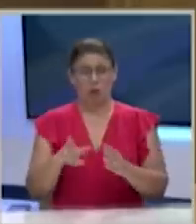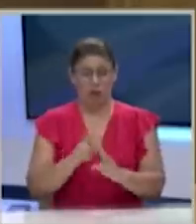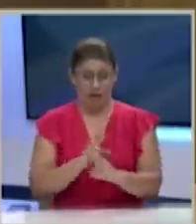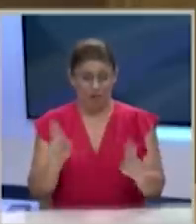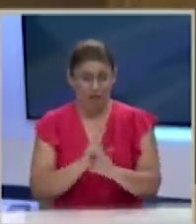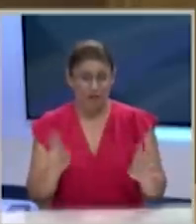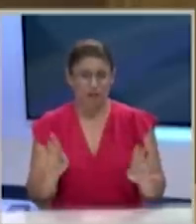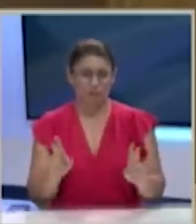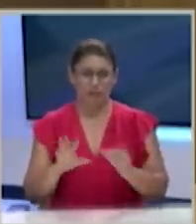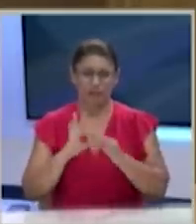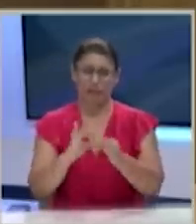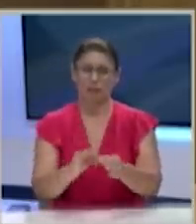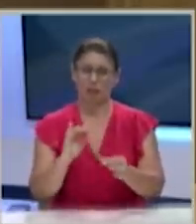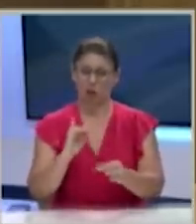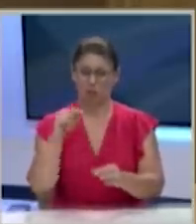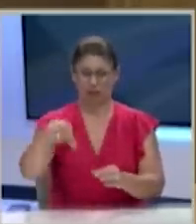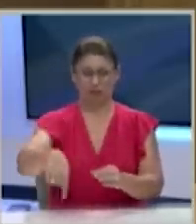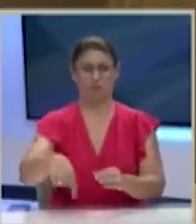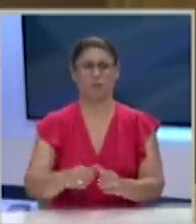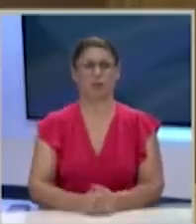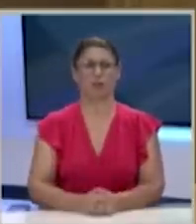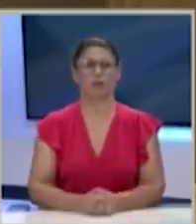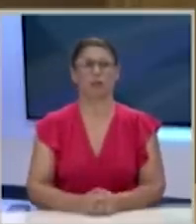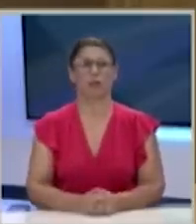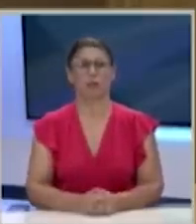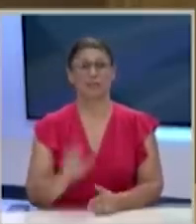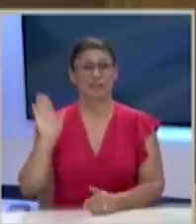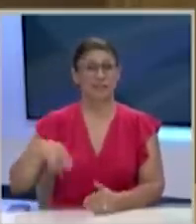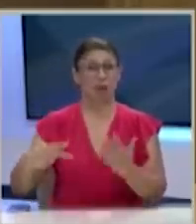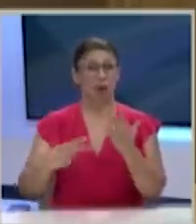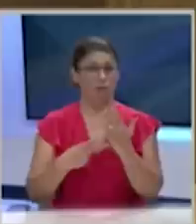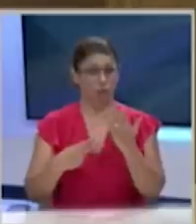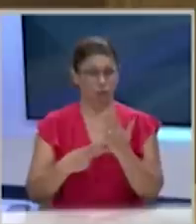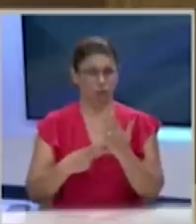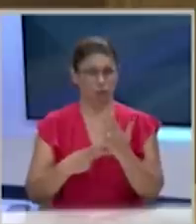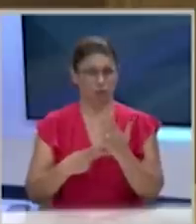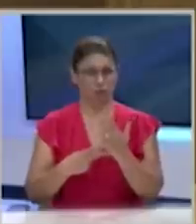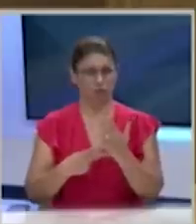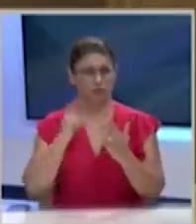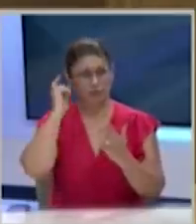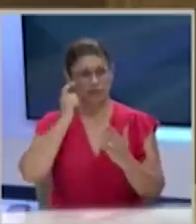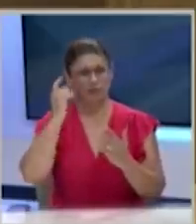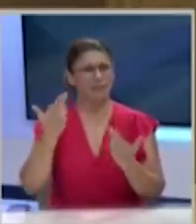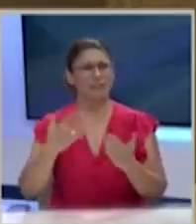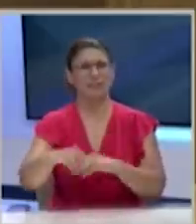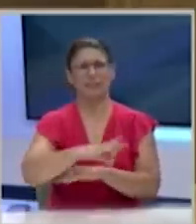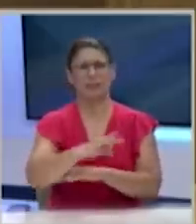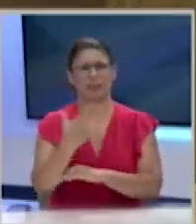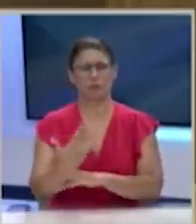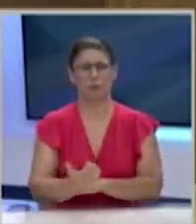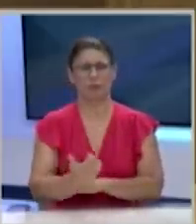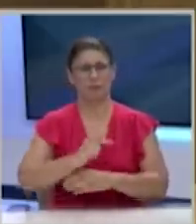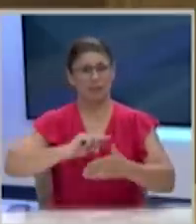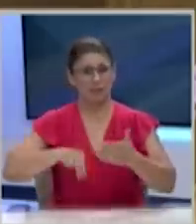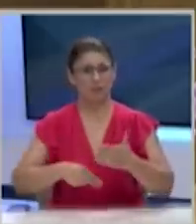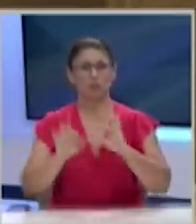καθαρισμοί συνεχίζονται ακόμα και σήμερα. Αύγουστο, τέλος Αυγούστου. Σκεφτείτε τι σχεδιασμός υπάρχει. Με